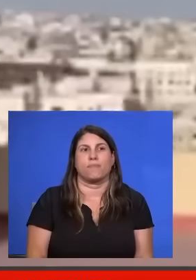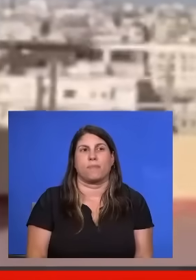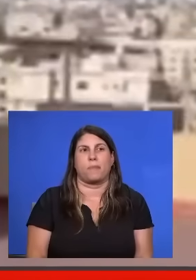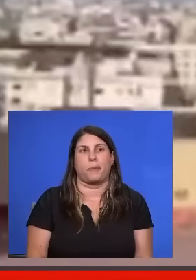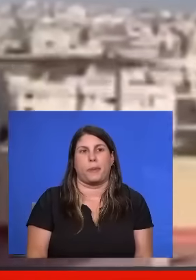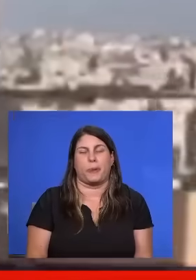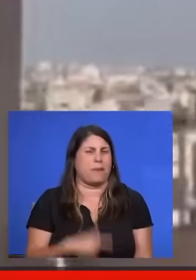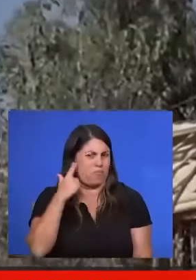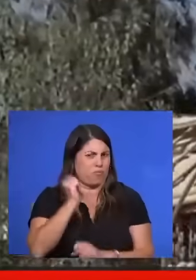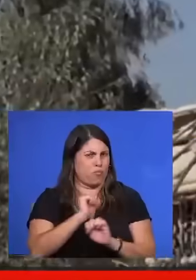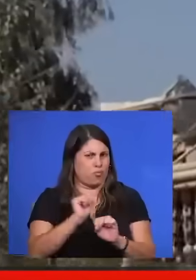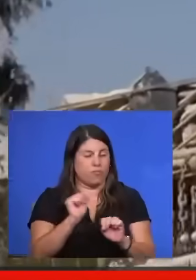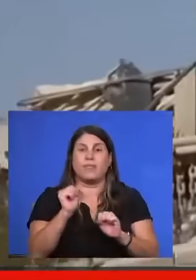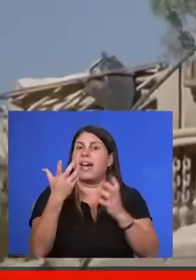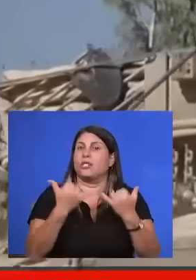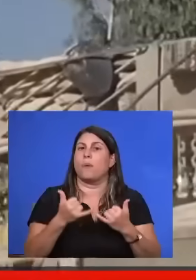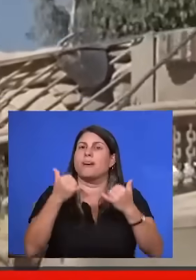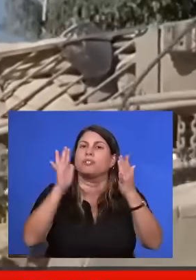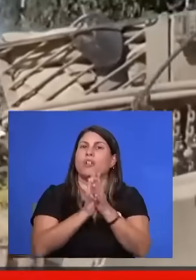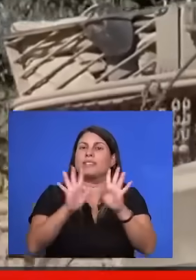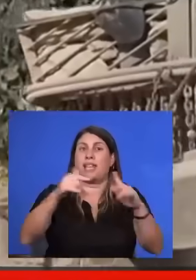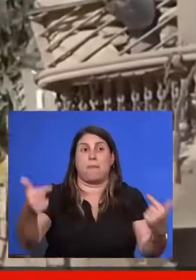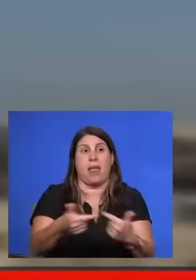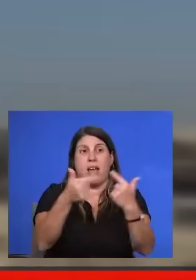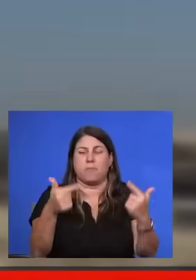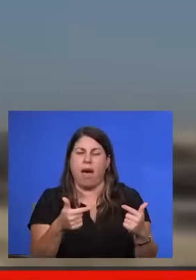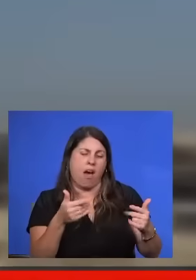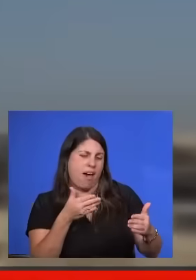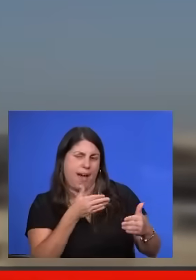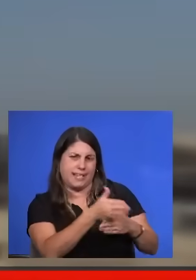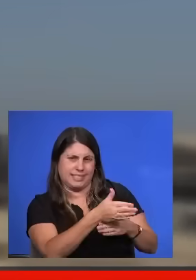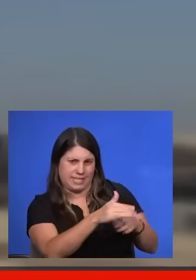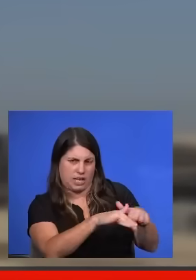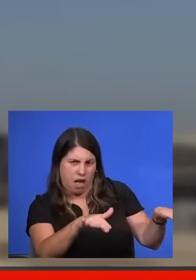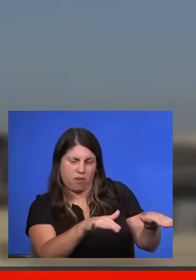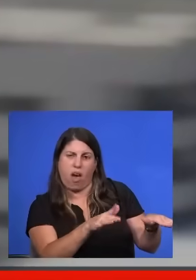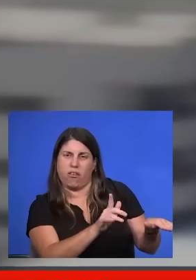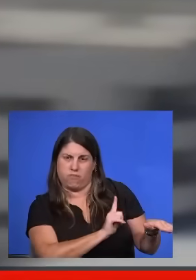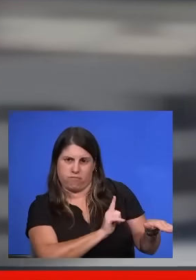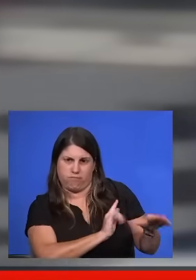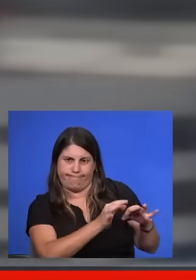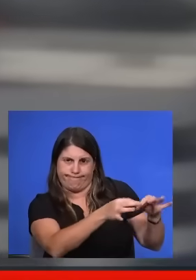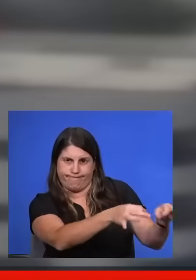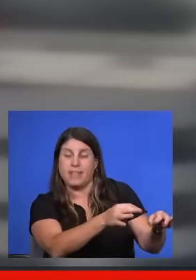היום ה-19 למלחמה. בזמן שהכניסה הקרקעית עדיין מתעכבת, צהל שוב תוקף בארבע חזיתות.